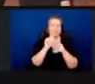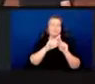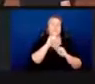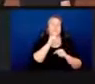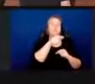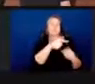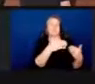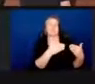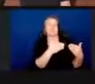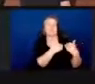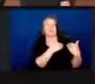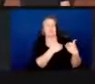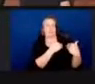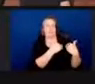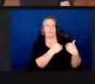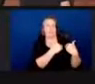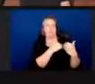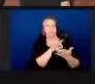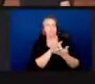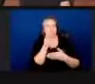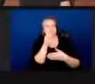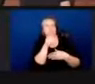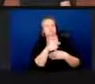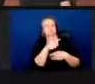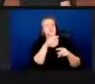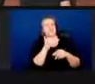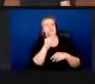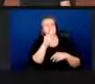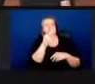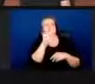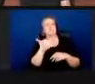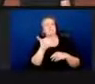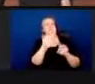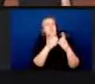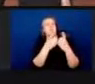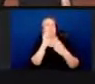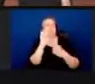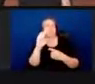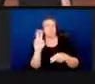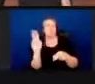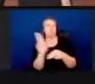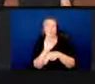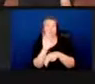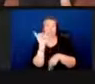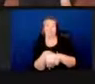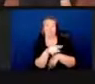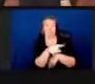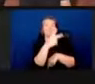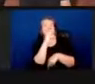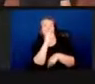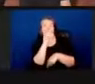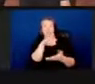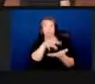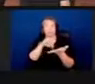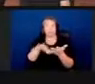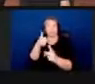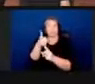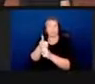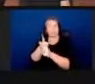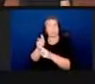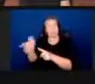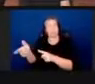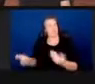Na tunaona hapa kuwa kuna maelezo yanayohusiana maelezo husika,